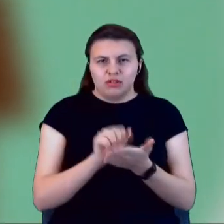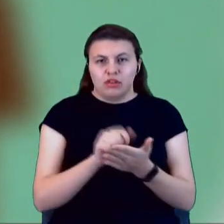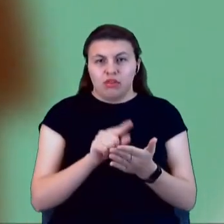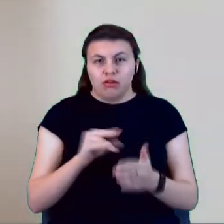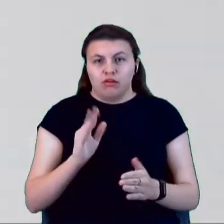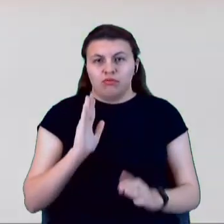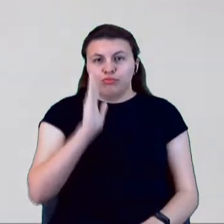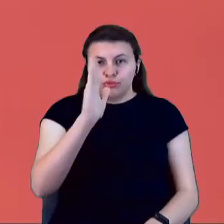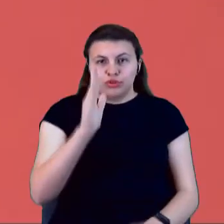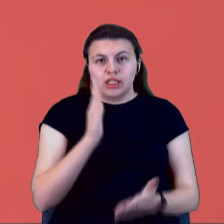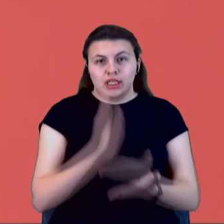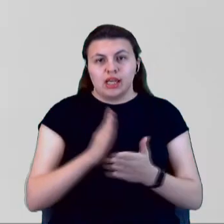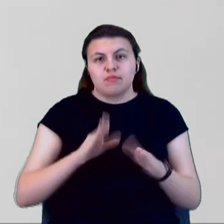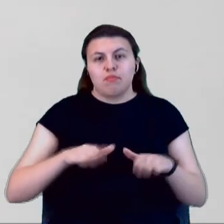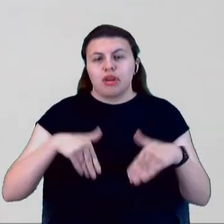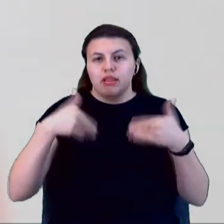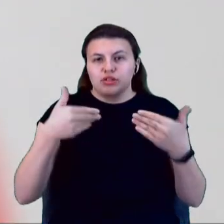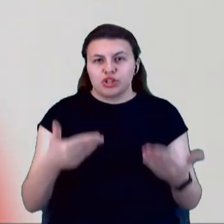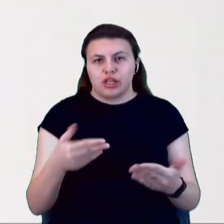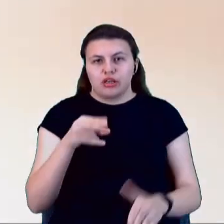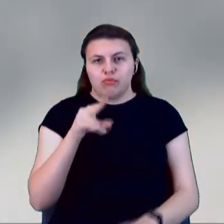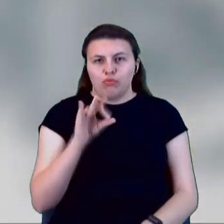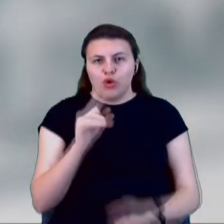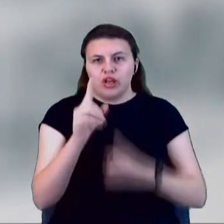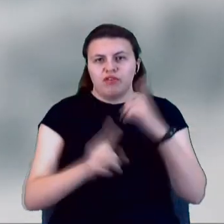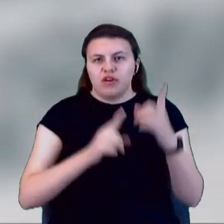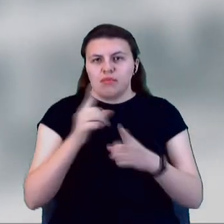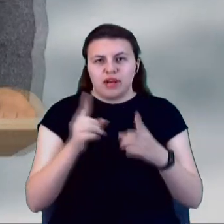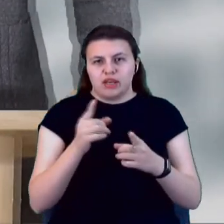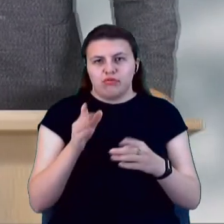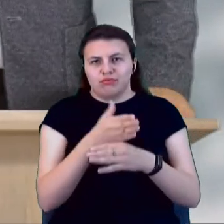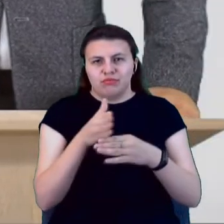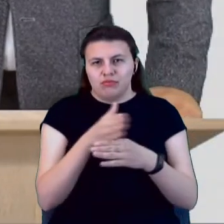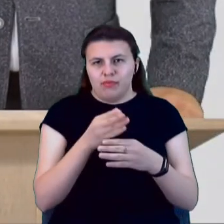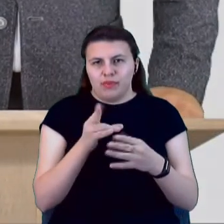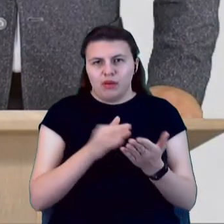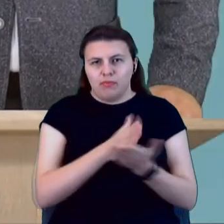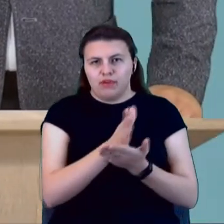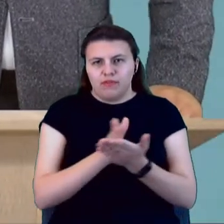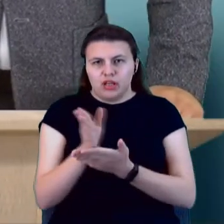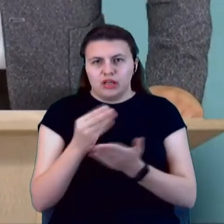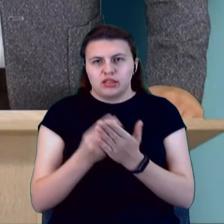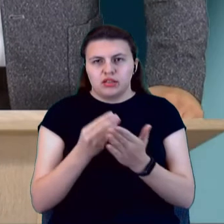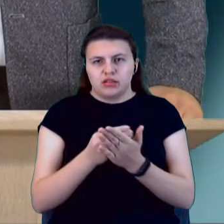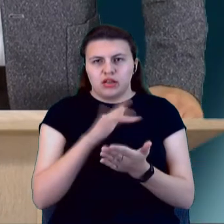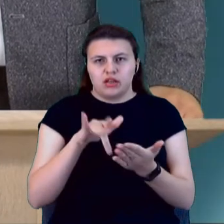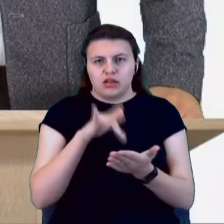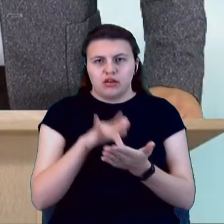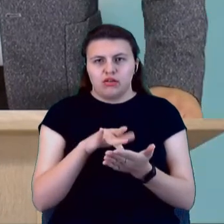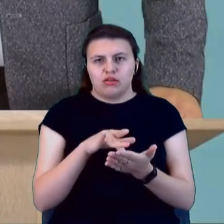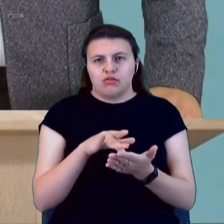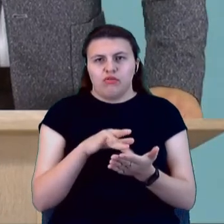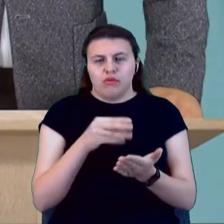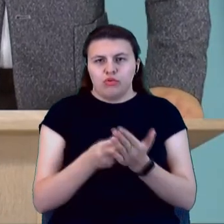будущем есть предложение по реформированию этого направления. За средства городского бюджета было приобретено